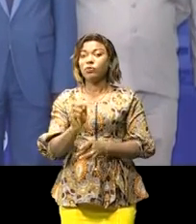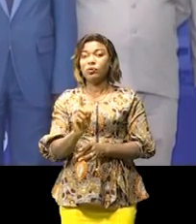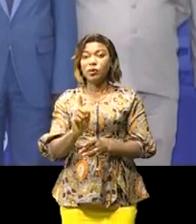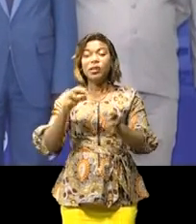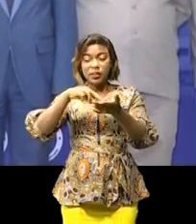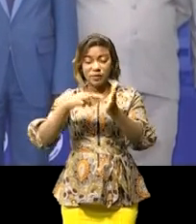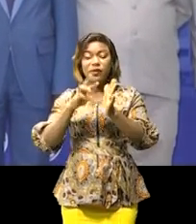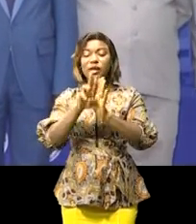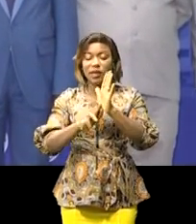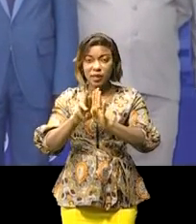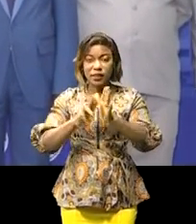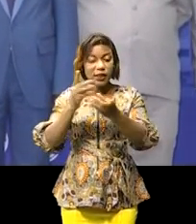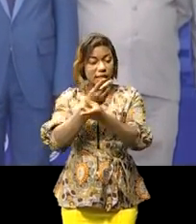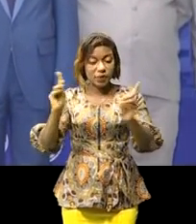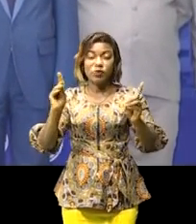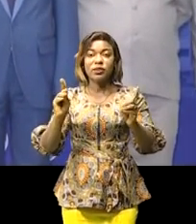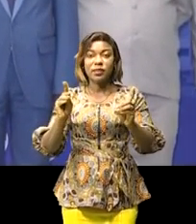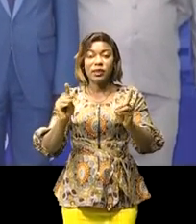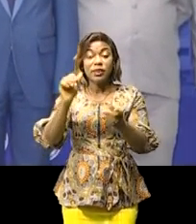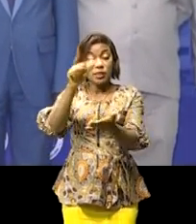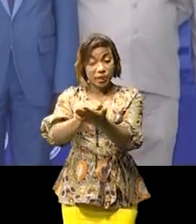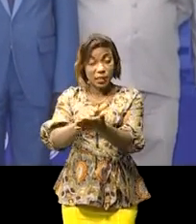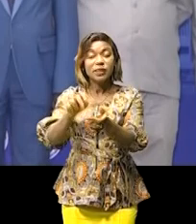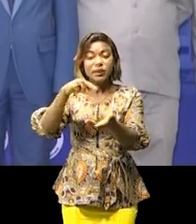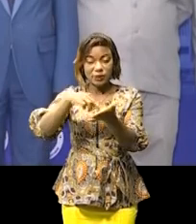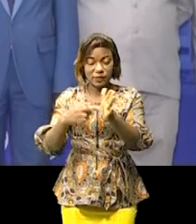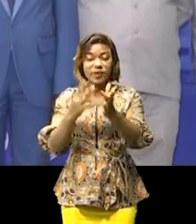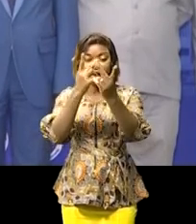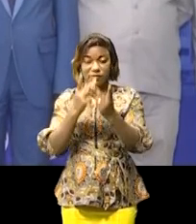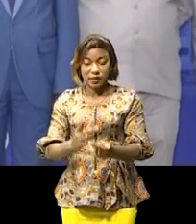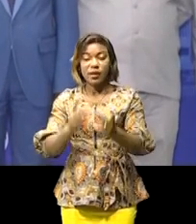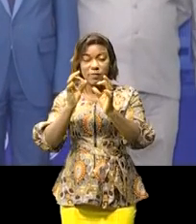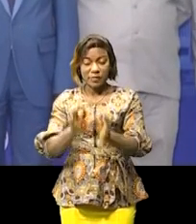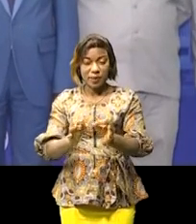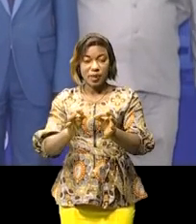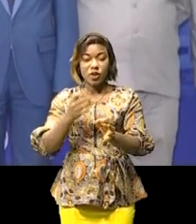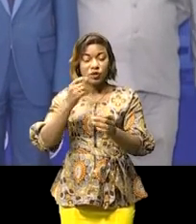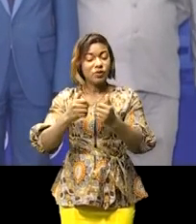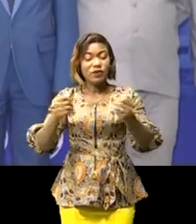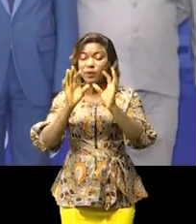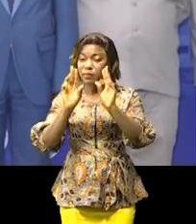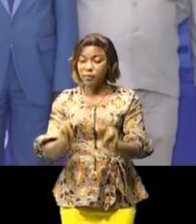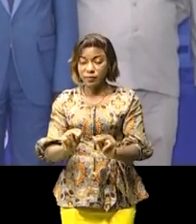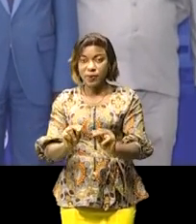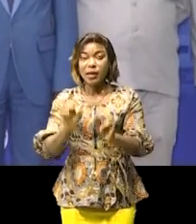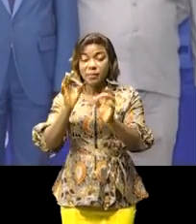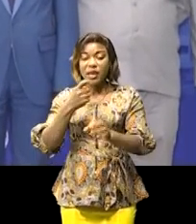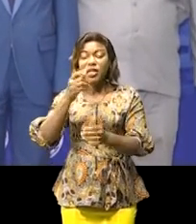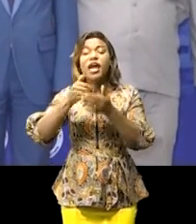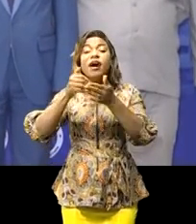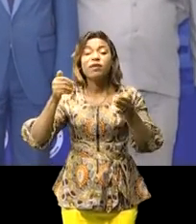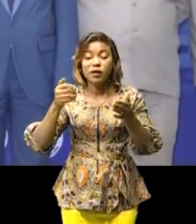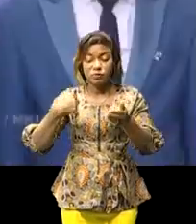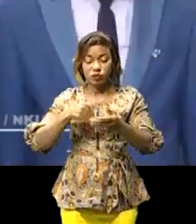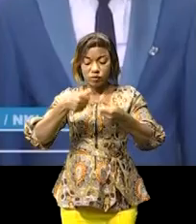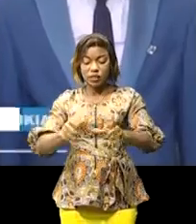de la démocratie. Donc ça, c'est une valeur. Mais cela ne veut pas dire qu'on est divisé. Et je vous avais dit, on reste